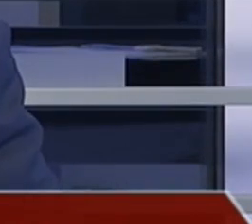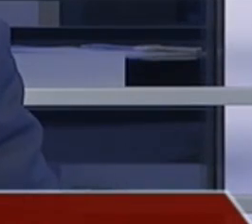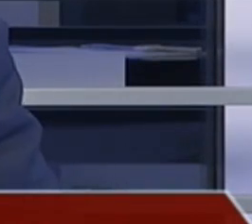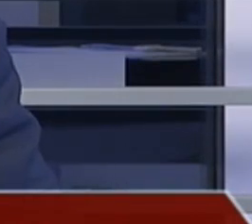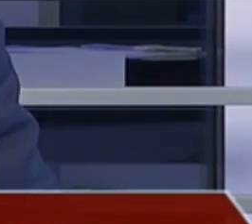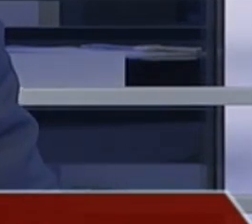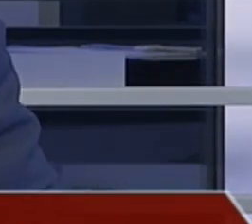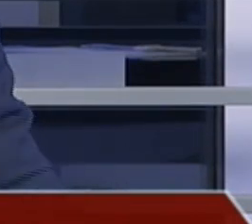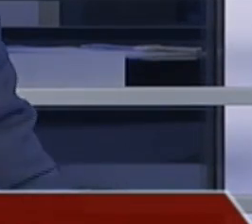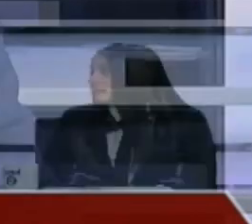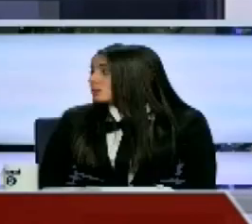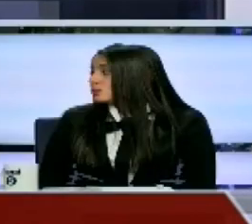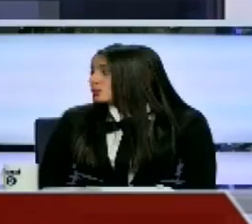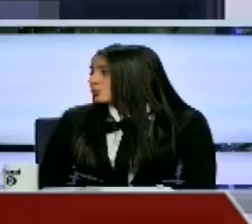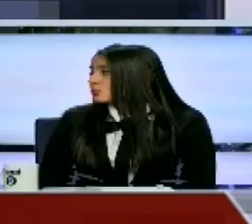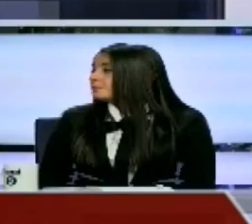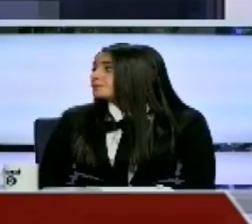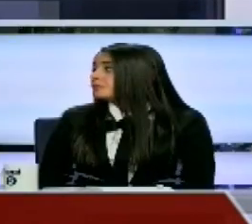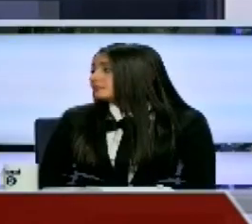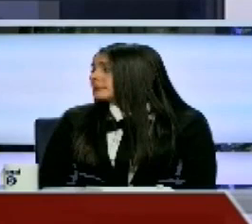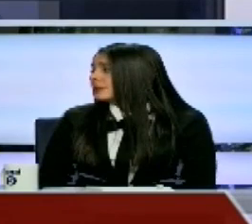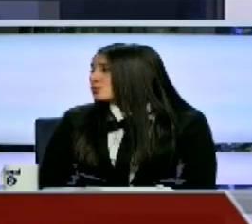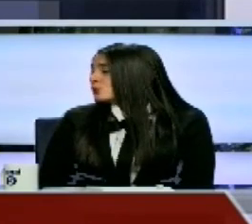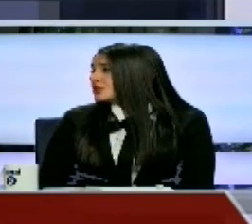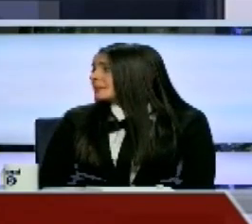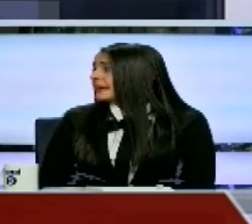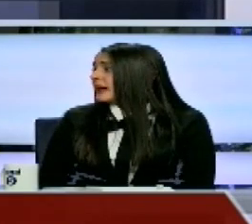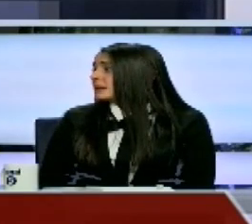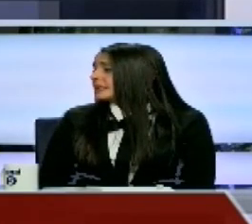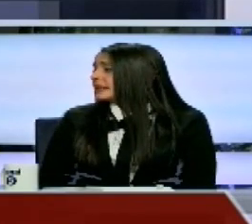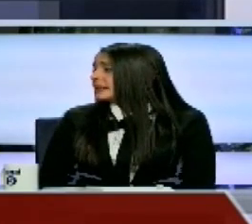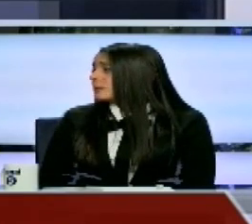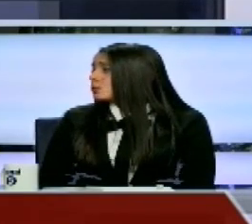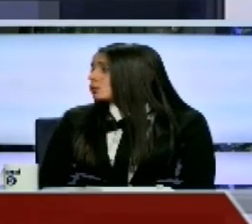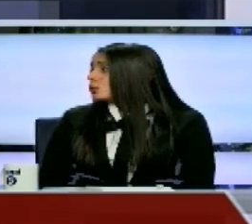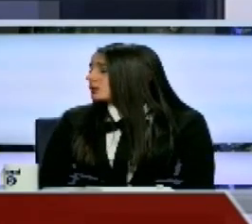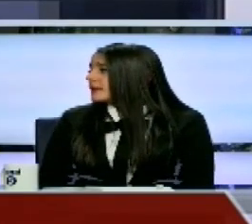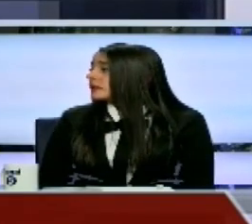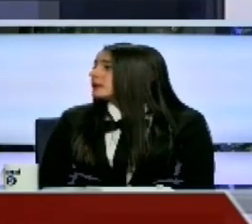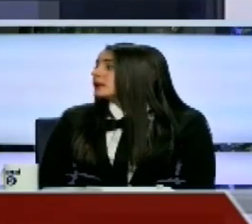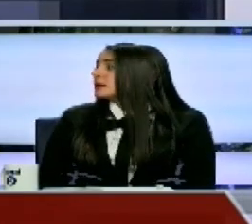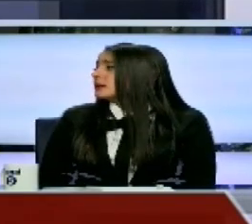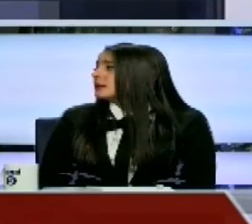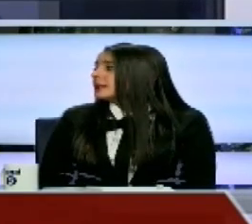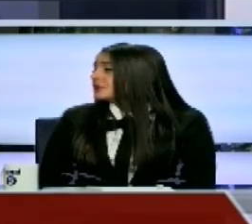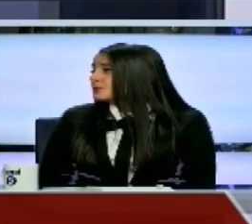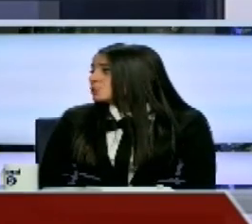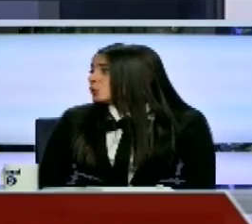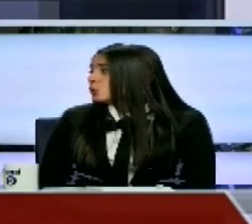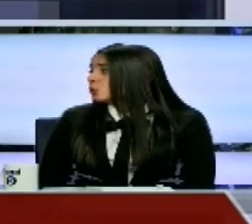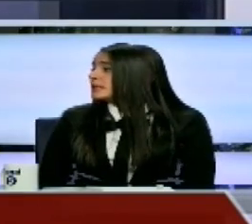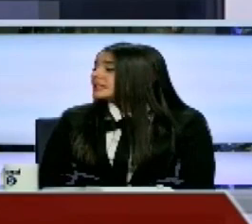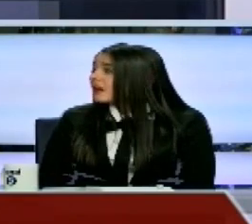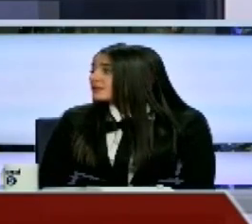Onlar da çok üzülüyorlar. Bizler de üzülüyoruz. Biliyorsunuz işitme engelli bireylerin en büyük sorunu olan iletişim